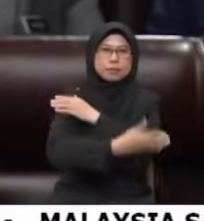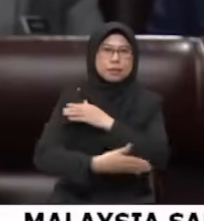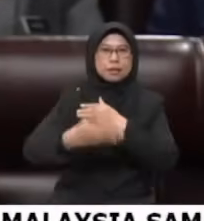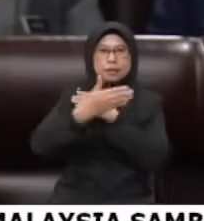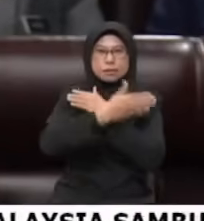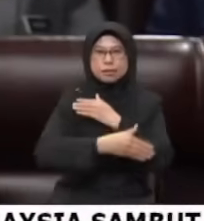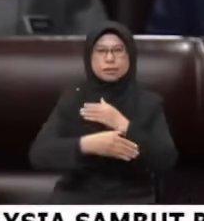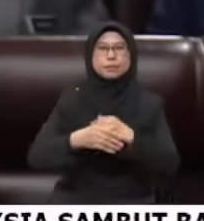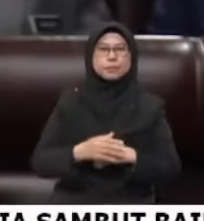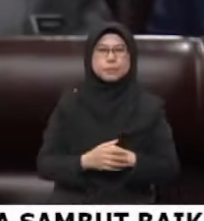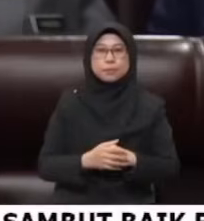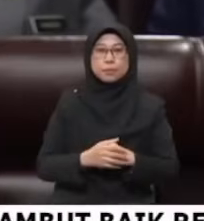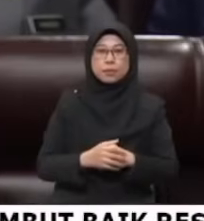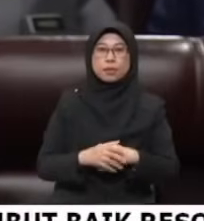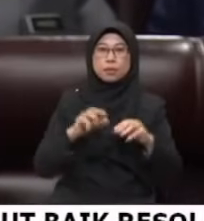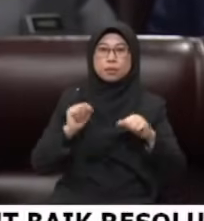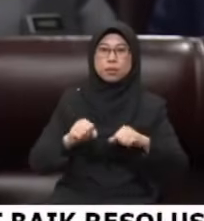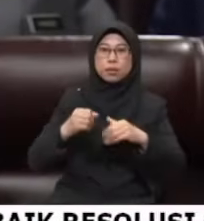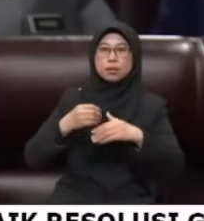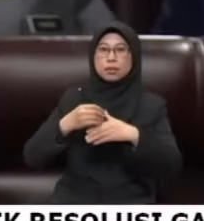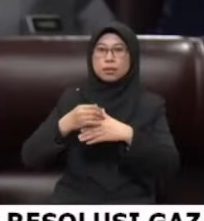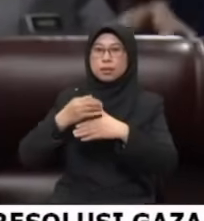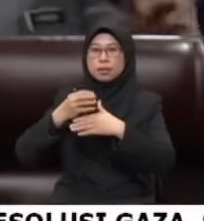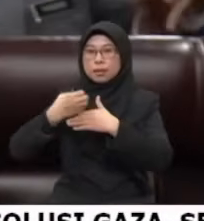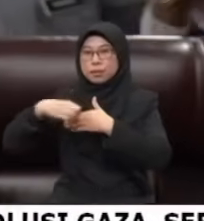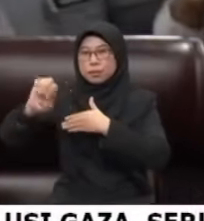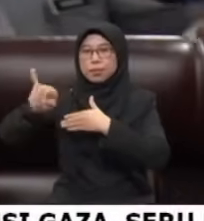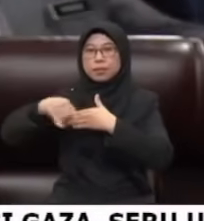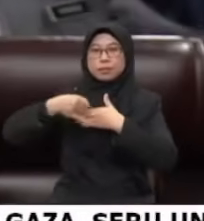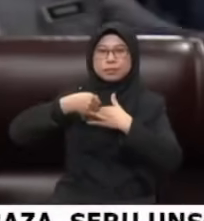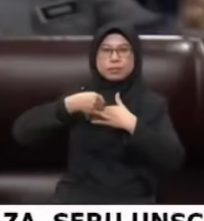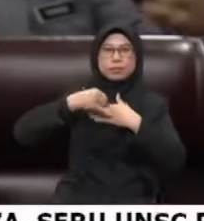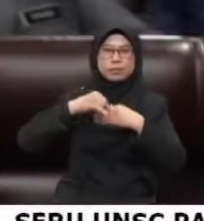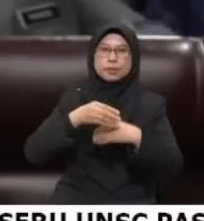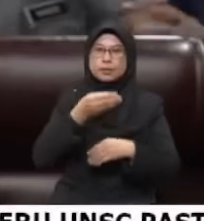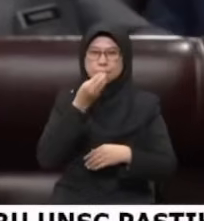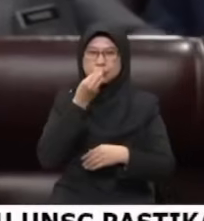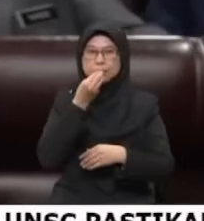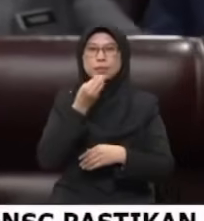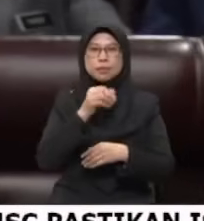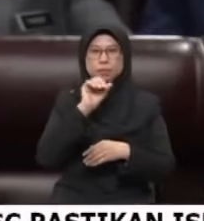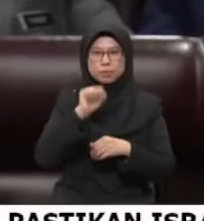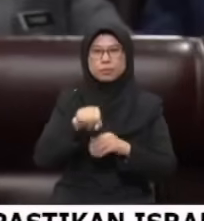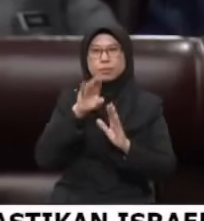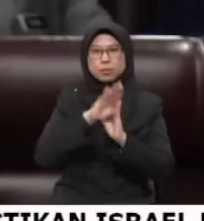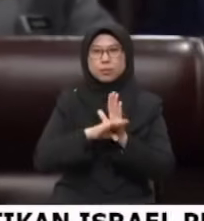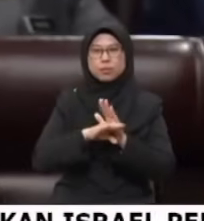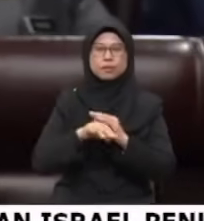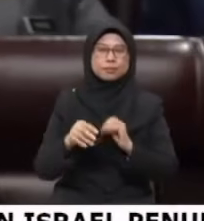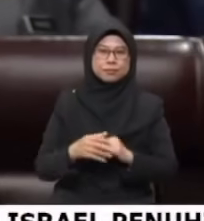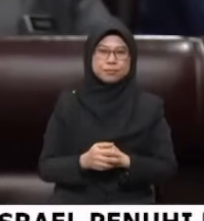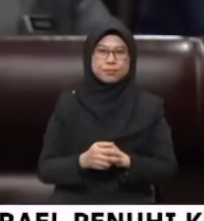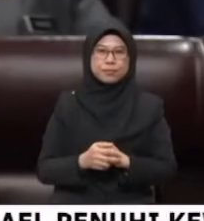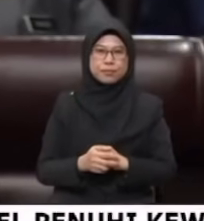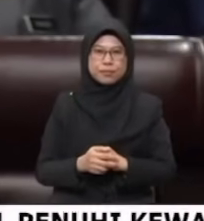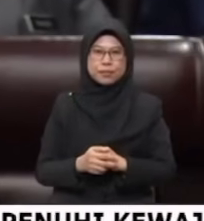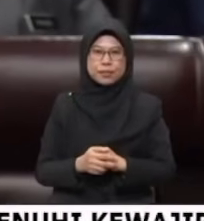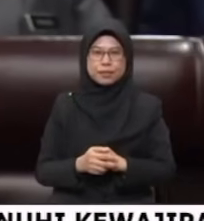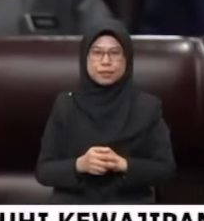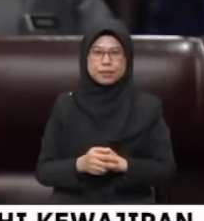supaya imbangi import dan eksort hal pemakanan ini dapat dikurangkan Terima kasih